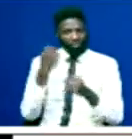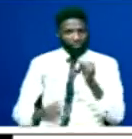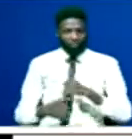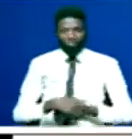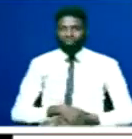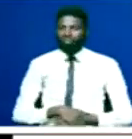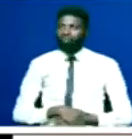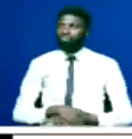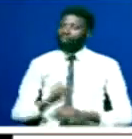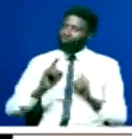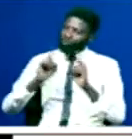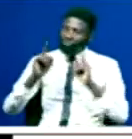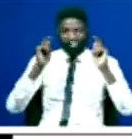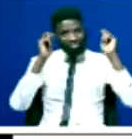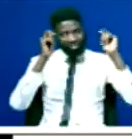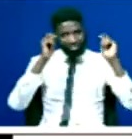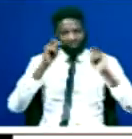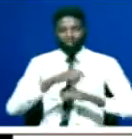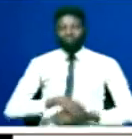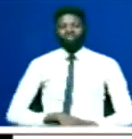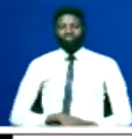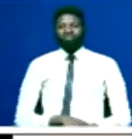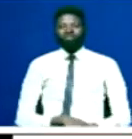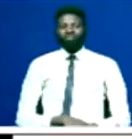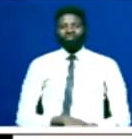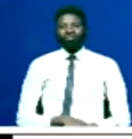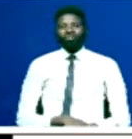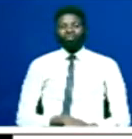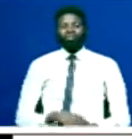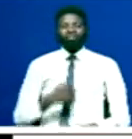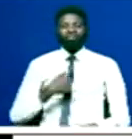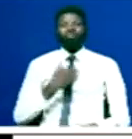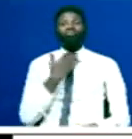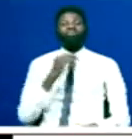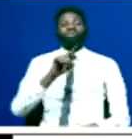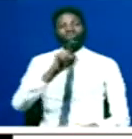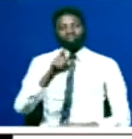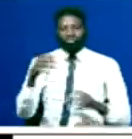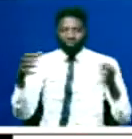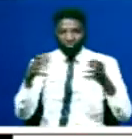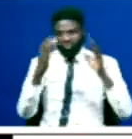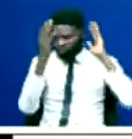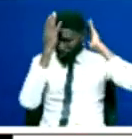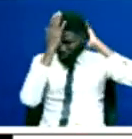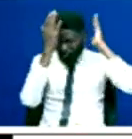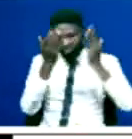mumesema mambo ya maandamano. Mimi nataka niwaulize maaskofu, haya mambo ya